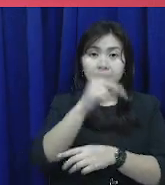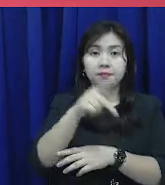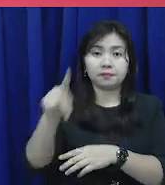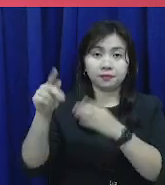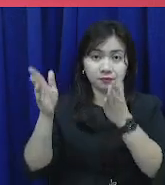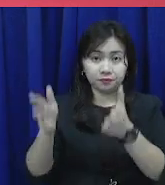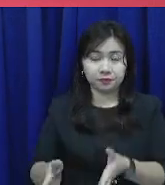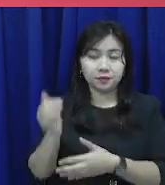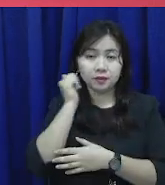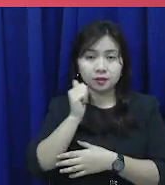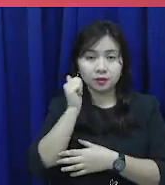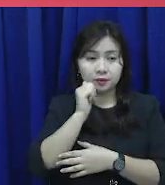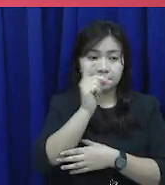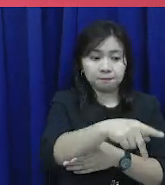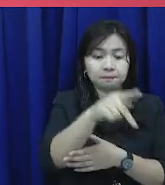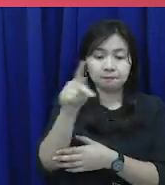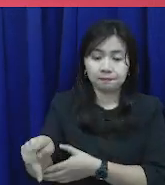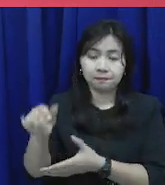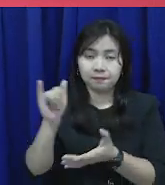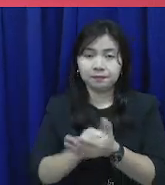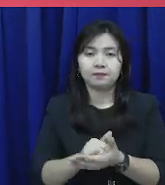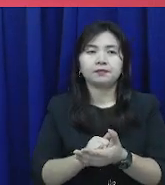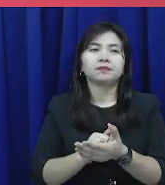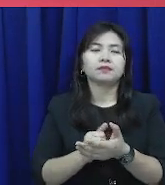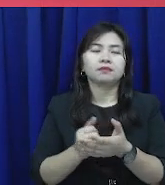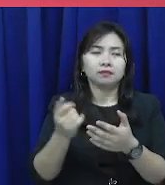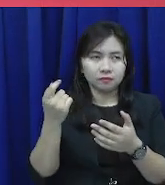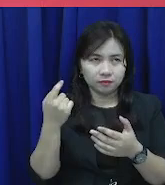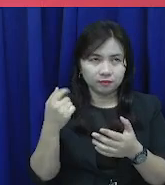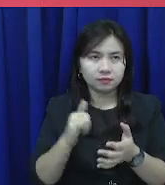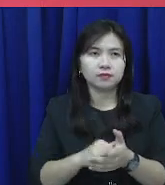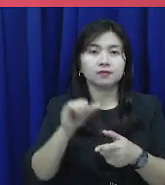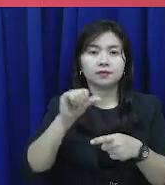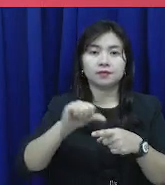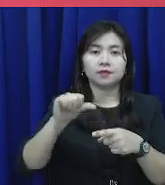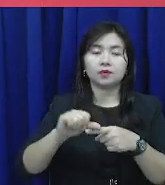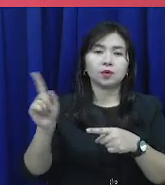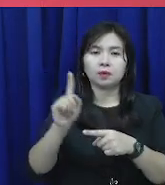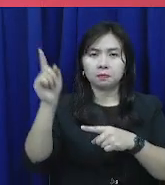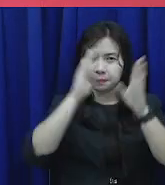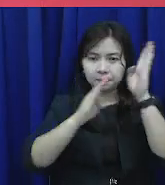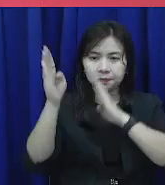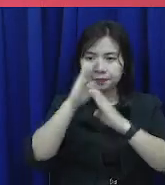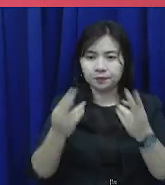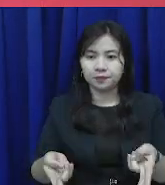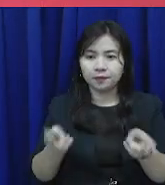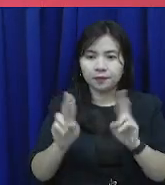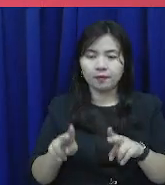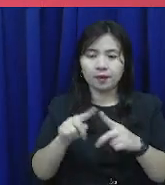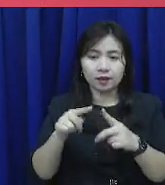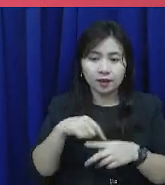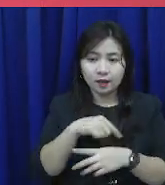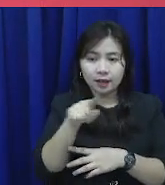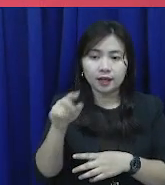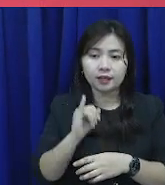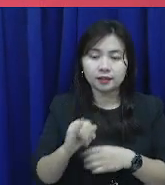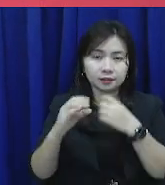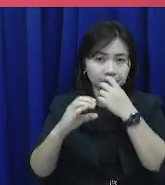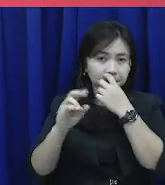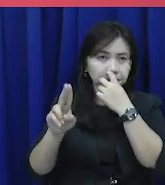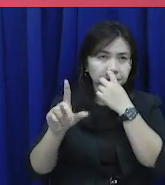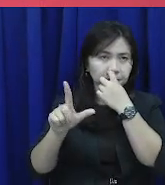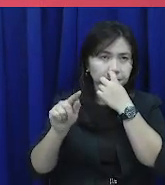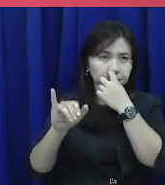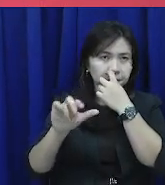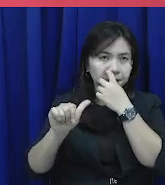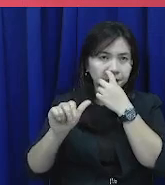So the problem lang naman nangyayari mga kapatid the only problem that's been happening to us is the cultivation we cannot deny the